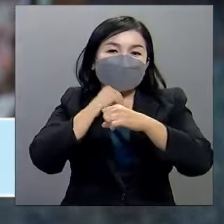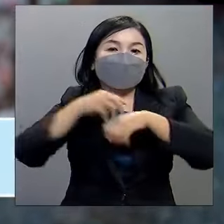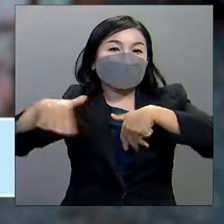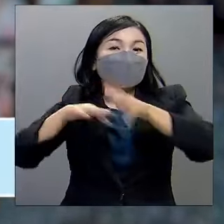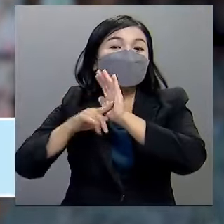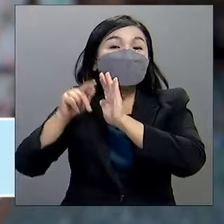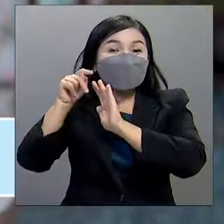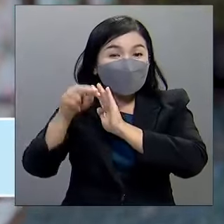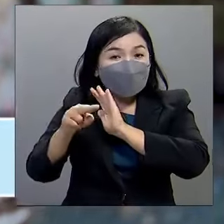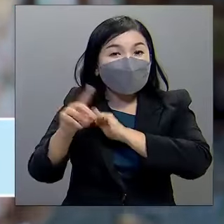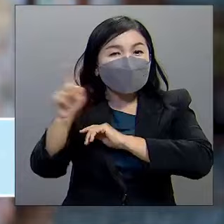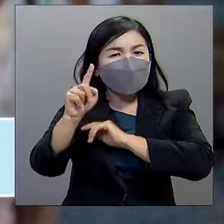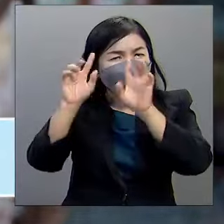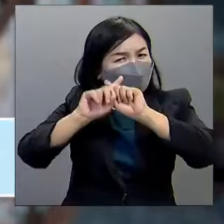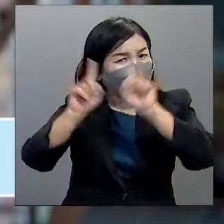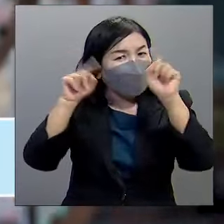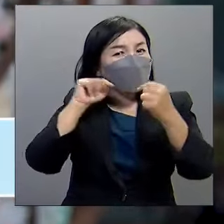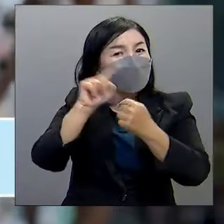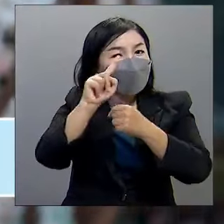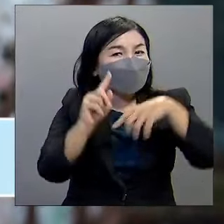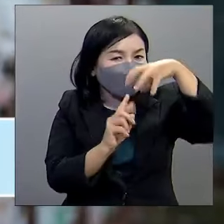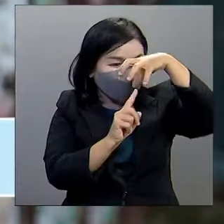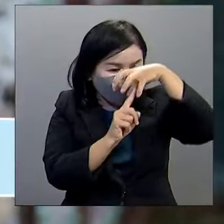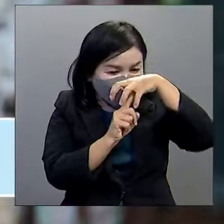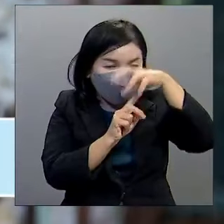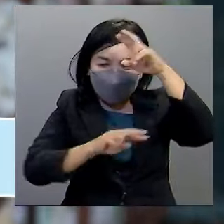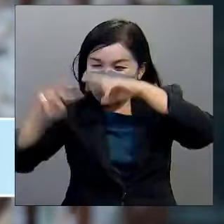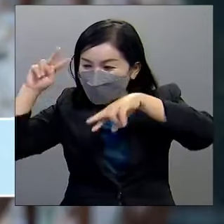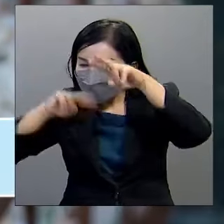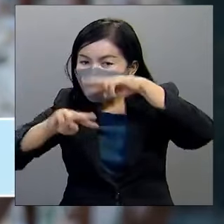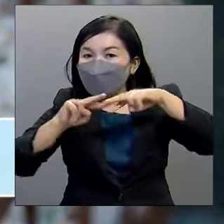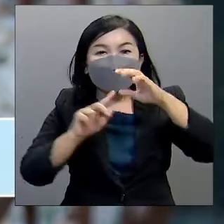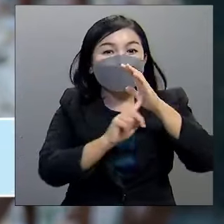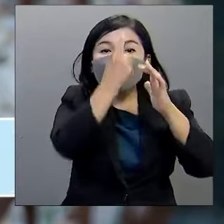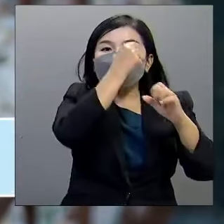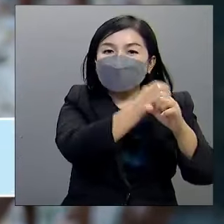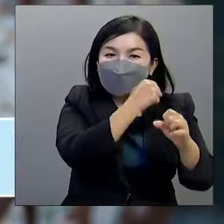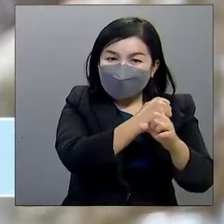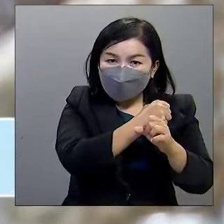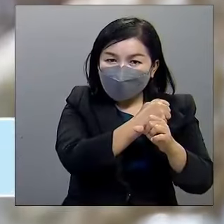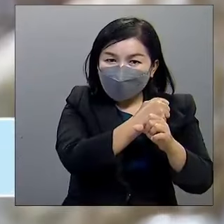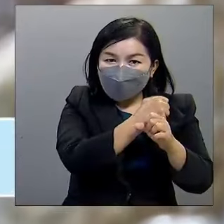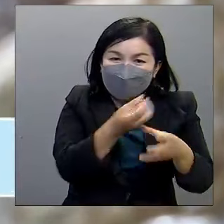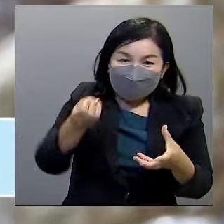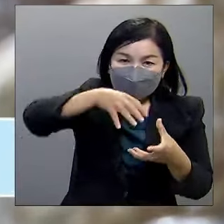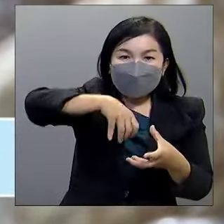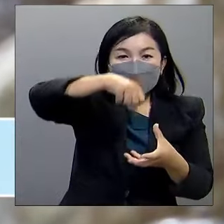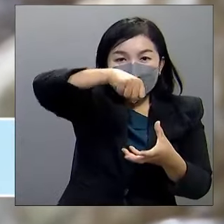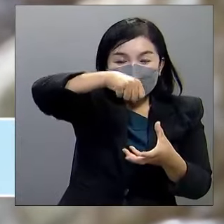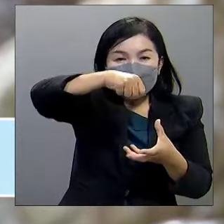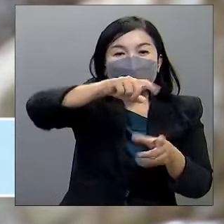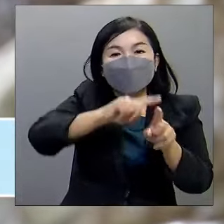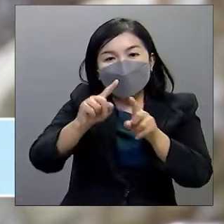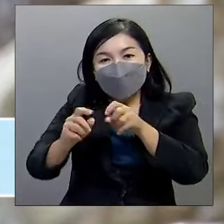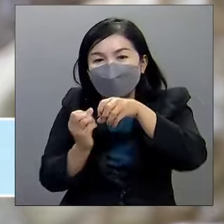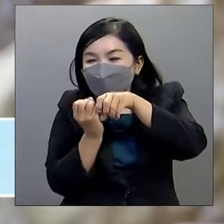ผมเห็ดของเราเนี่ยสิ่งที่แตกต่างก็คือเราจะใส่ใจทุกๆขั้นตอนขบวนการผลิตนะครับเพราะว่าเราจะมีวัตถุดิบเนี่ยที่เป็น